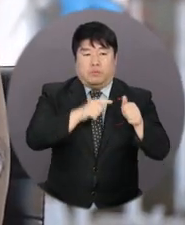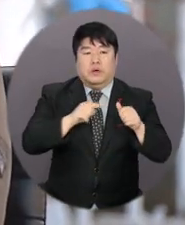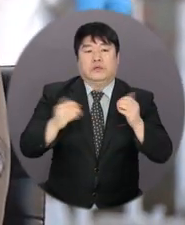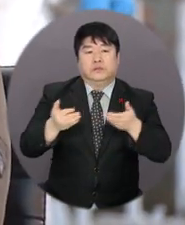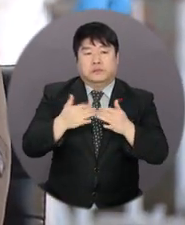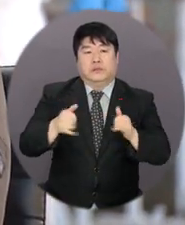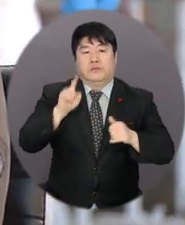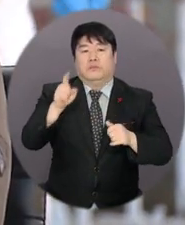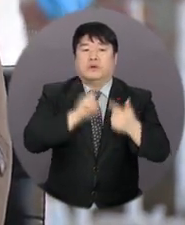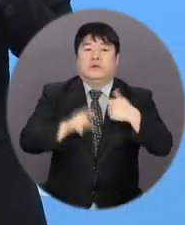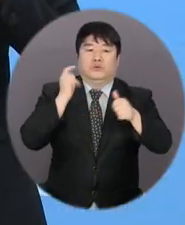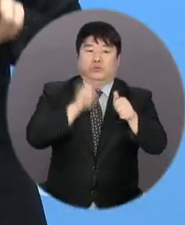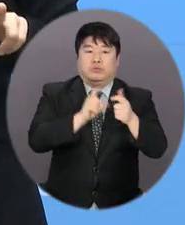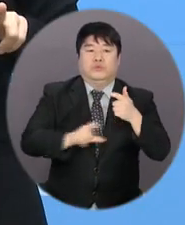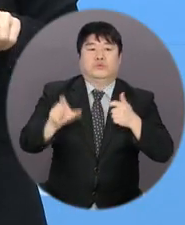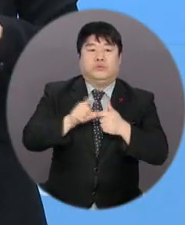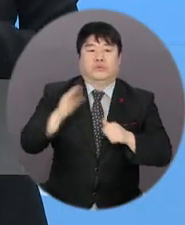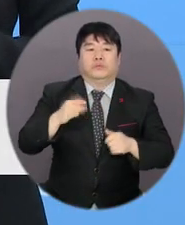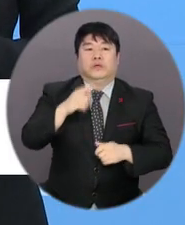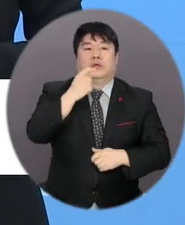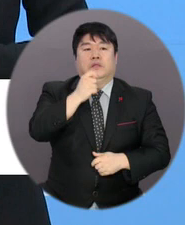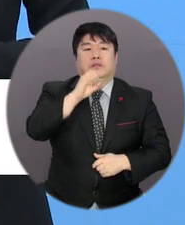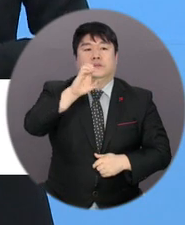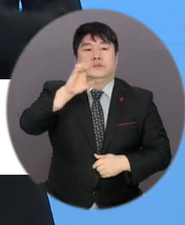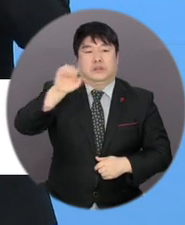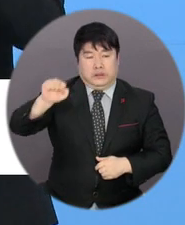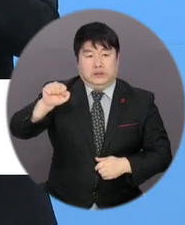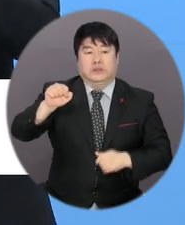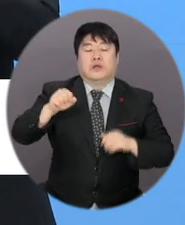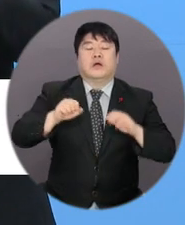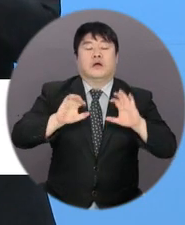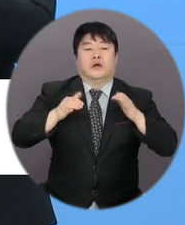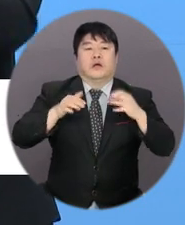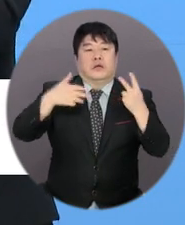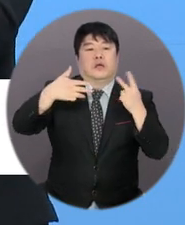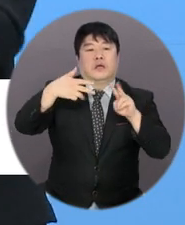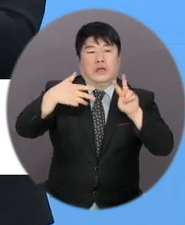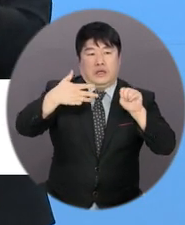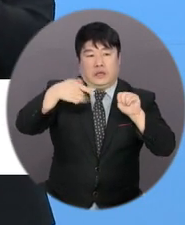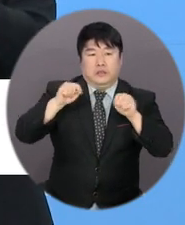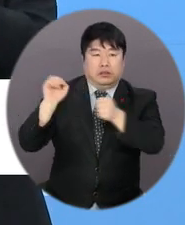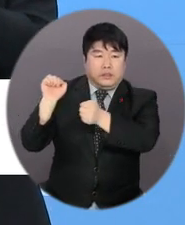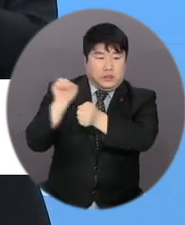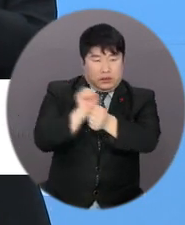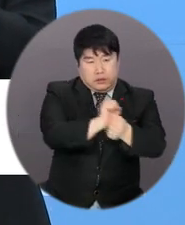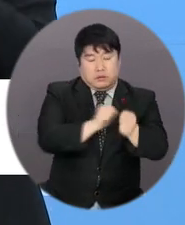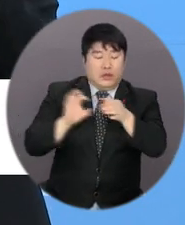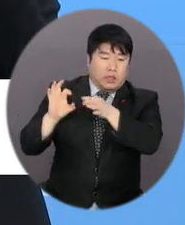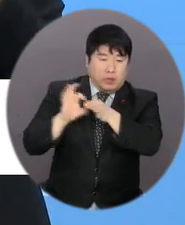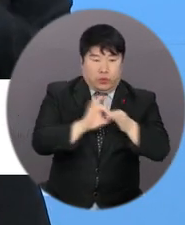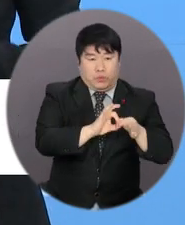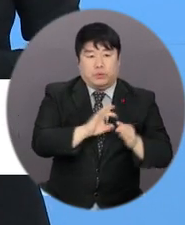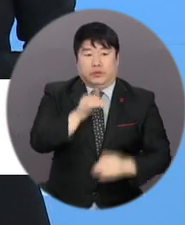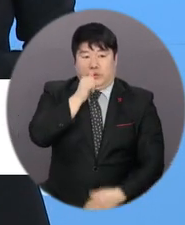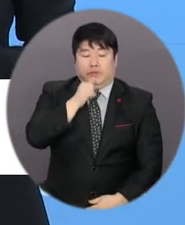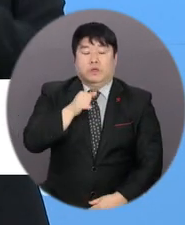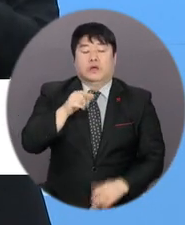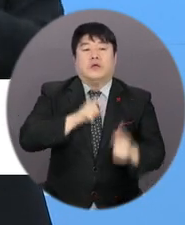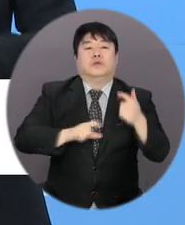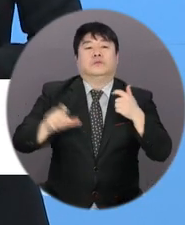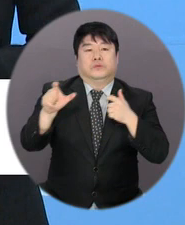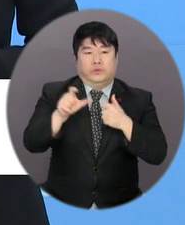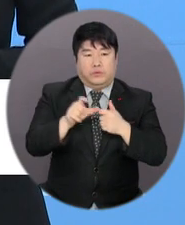명이 추가로 확진됐습니다. TCS 관련해서는 N차 감염이 지금 발생한 상황입니다. 그래서